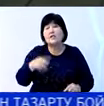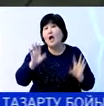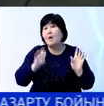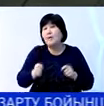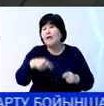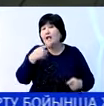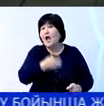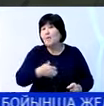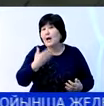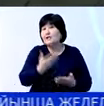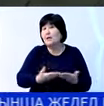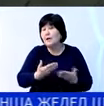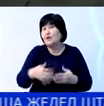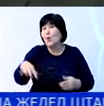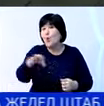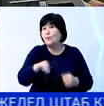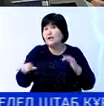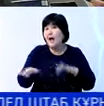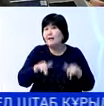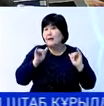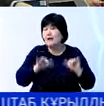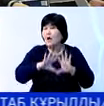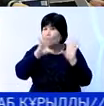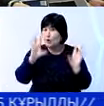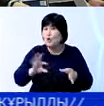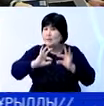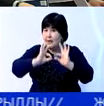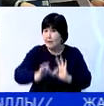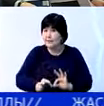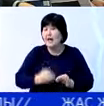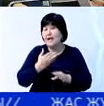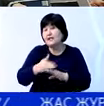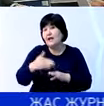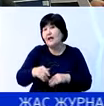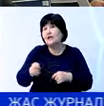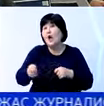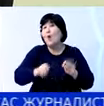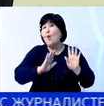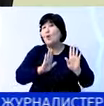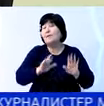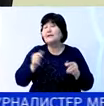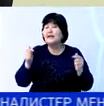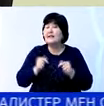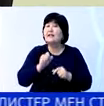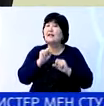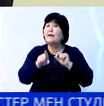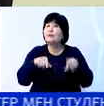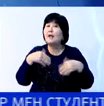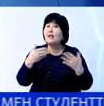Президент айтқан маңызды мәселелер бойынша облыста атқарылатын тірліктер түгелімен пысықталып, салалық орынбасарларға тиісті тапсырмалар берілді.